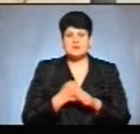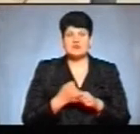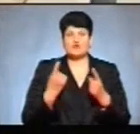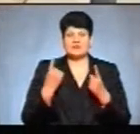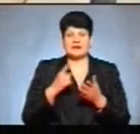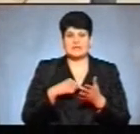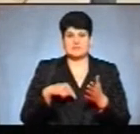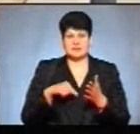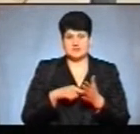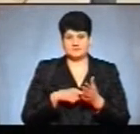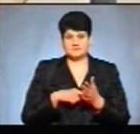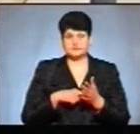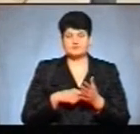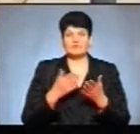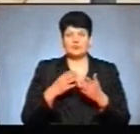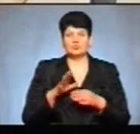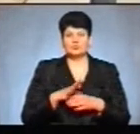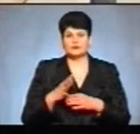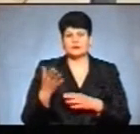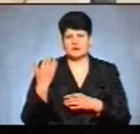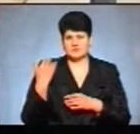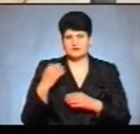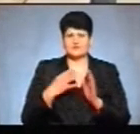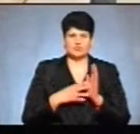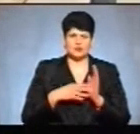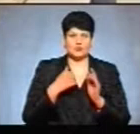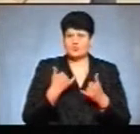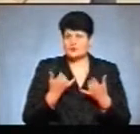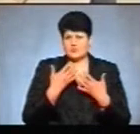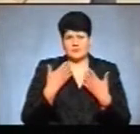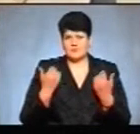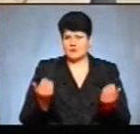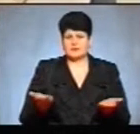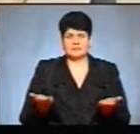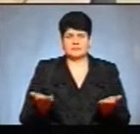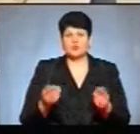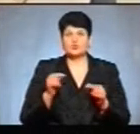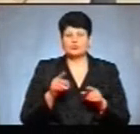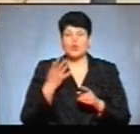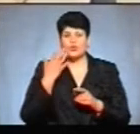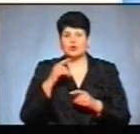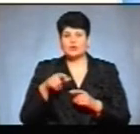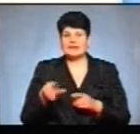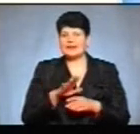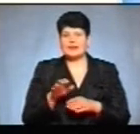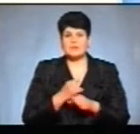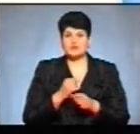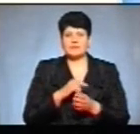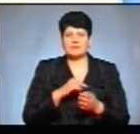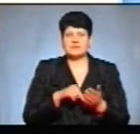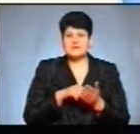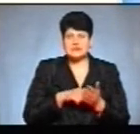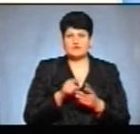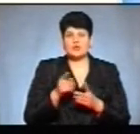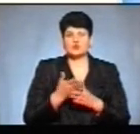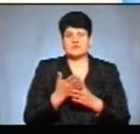в тому класичному вигляді, якому вона була, мала місце в 90-х роках, сьогодні немає. Тому, коли людина не працює в місті, вона однозначно субсидію